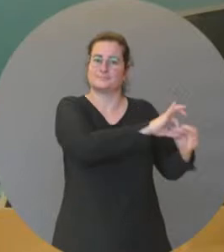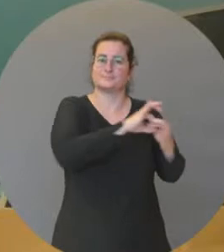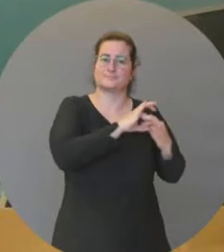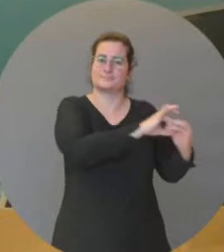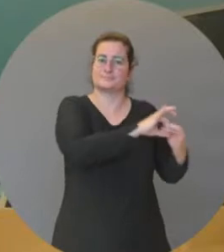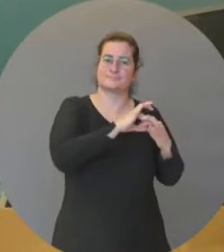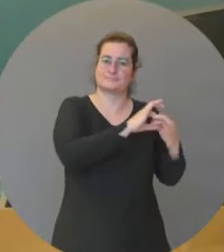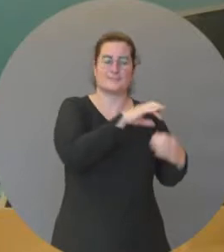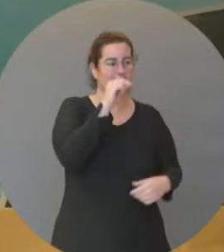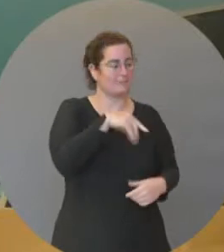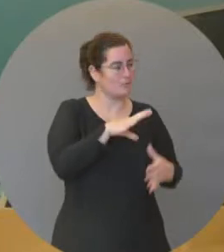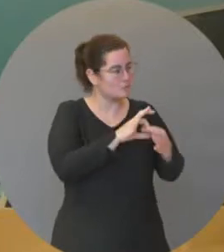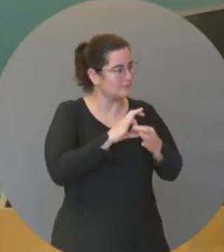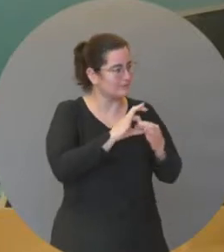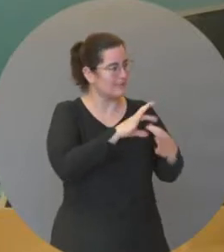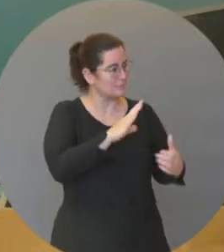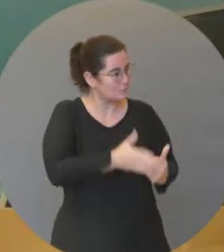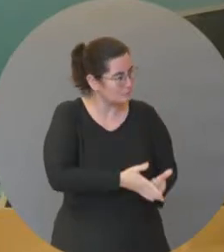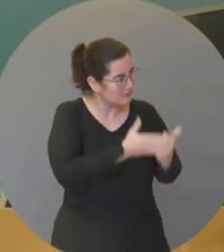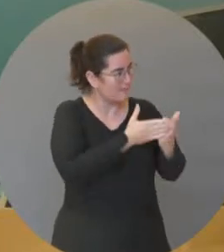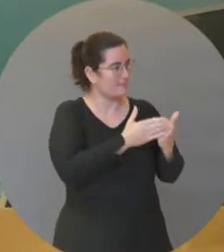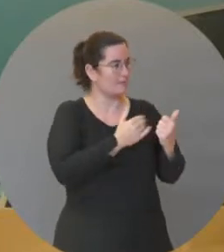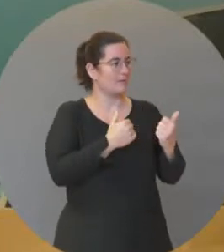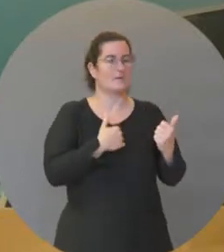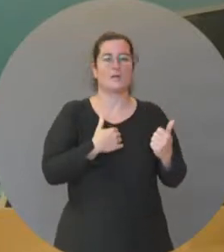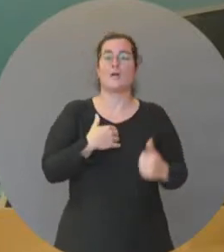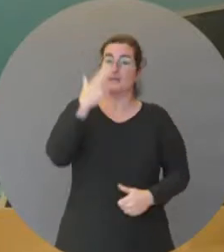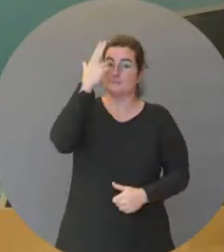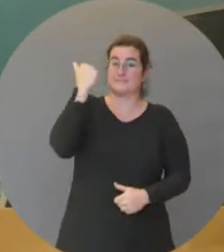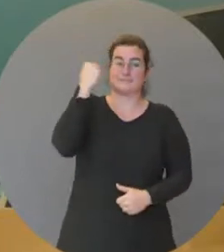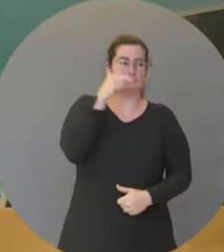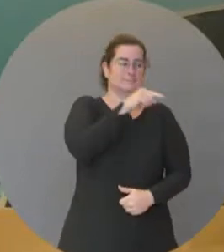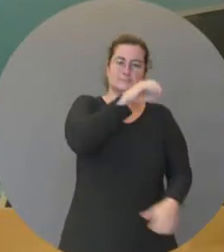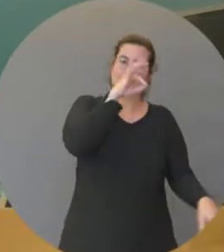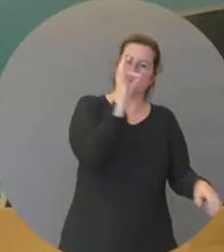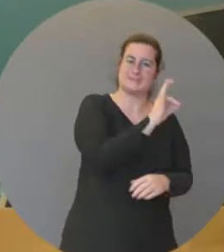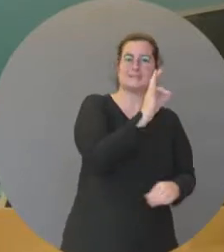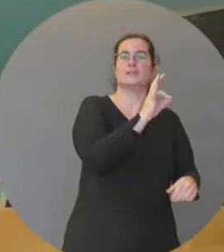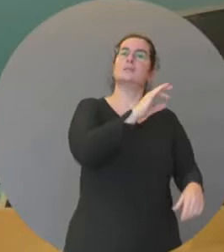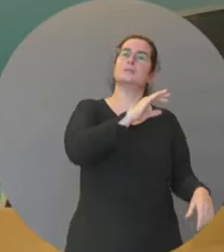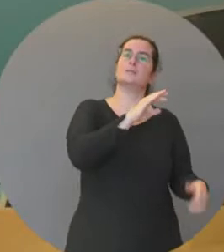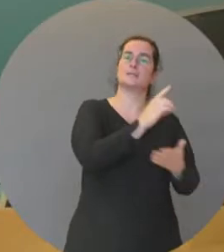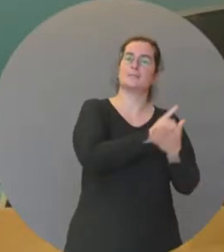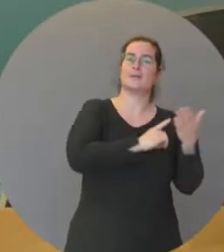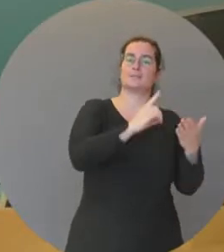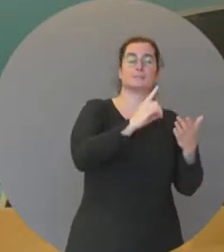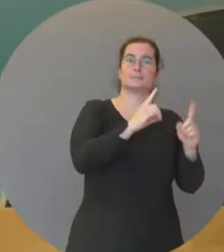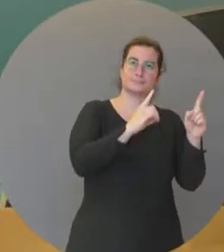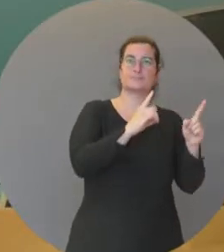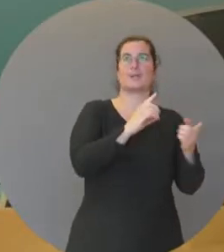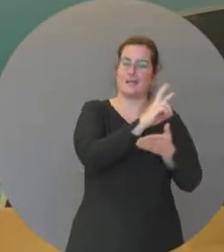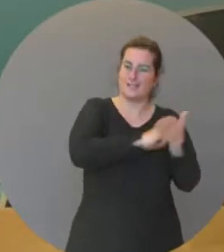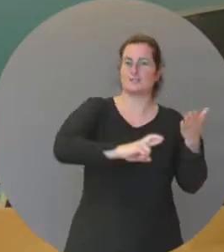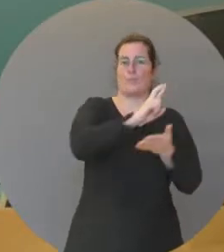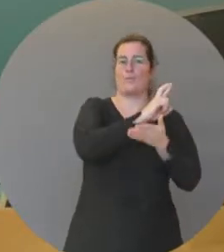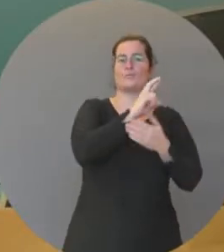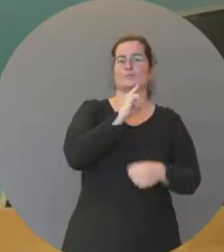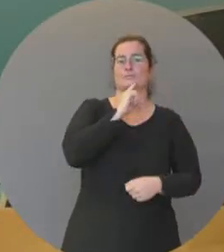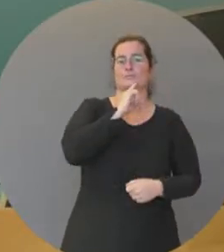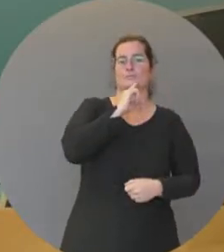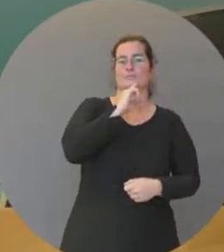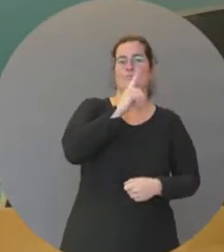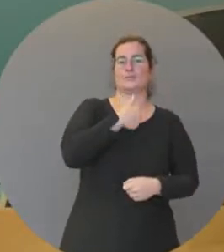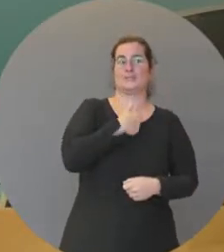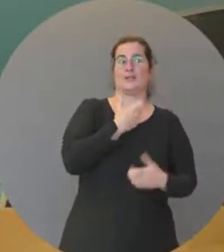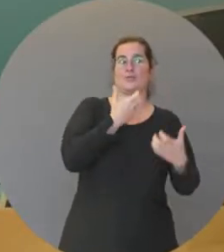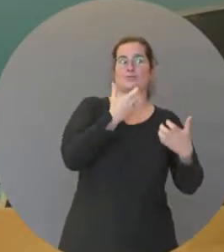je souhaite que cette cyberata qui aujourd'hui concerne le département la région Normandie n'impacte pas